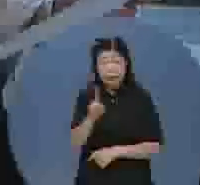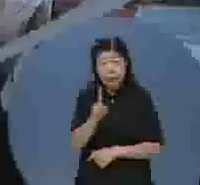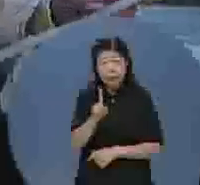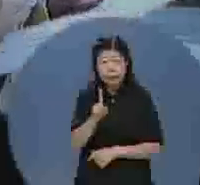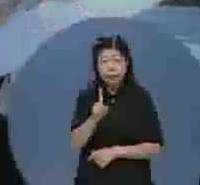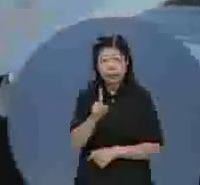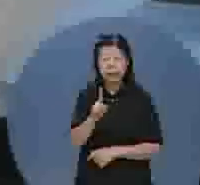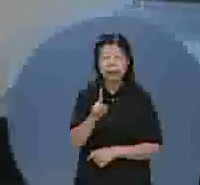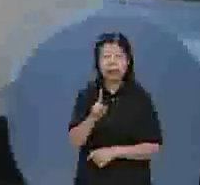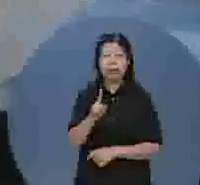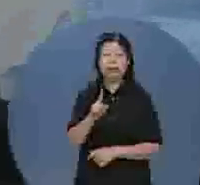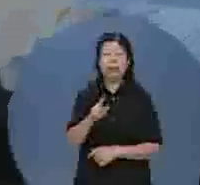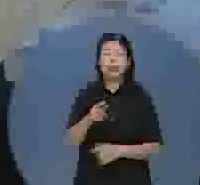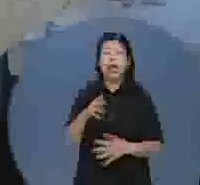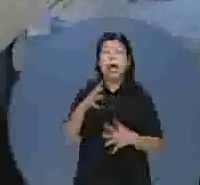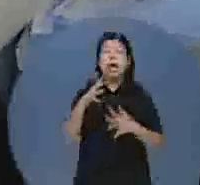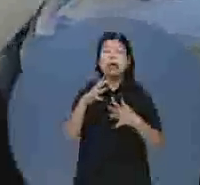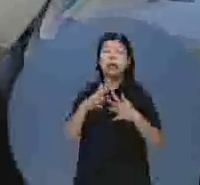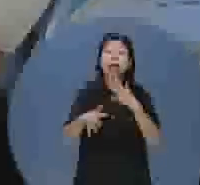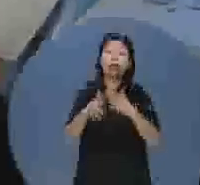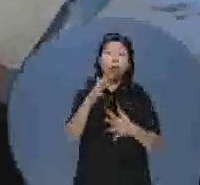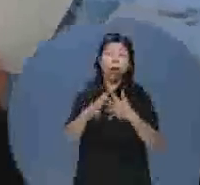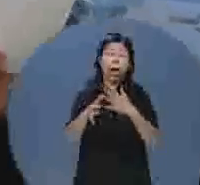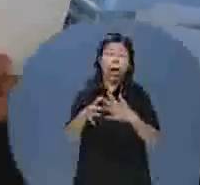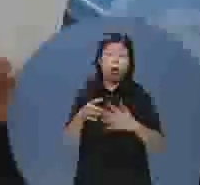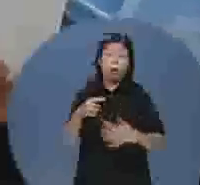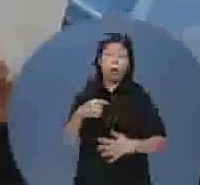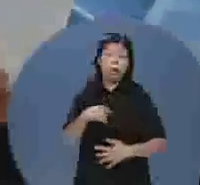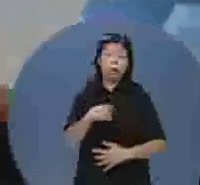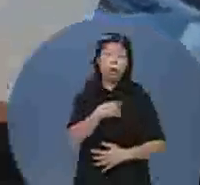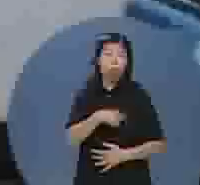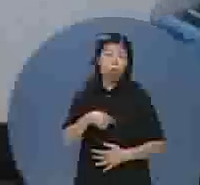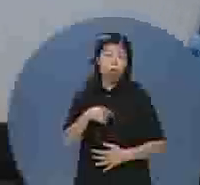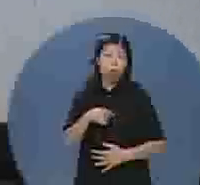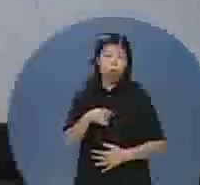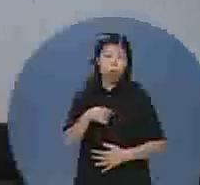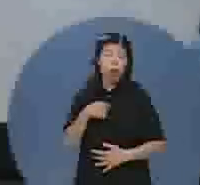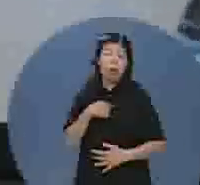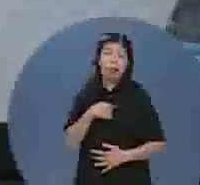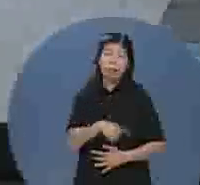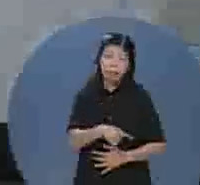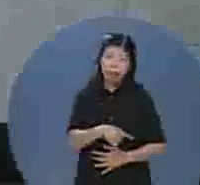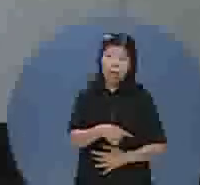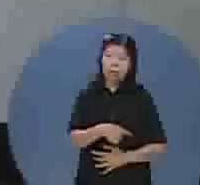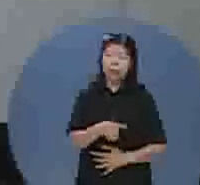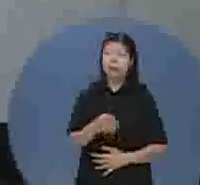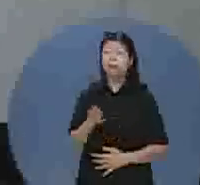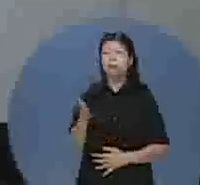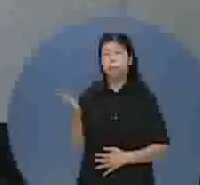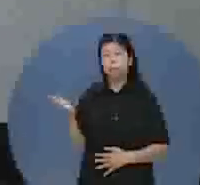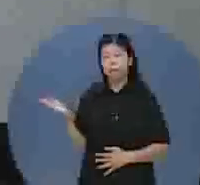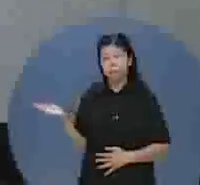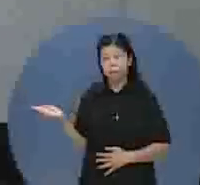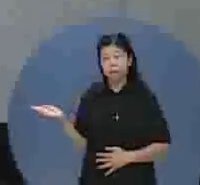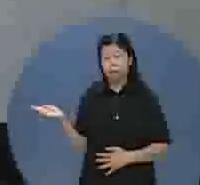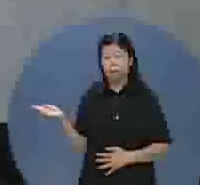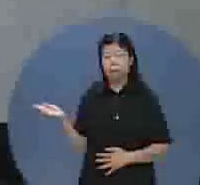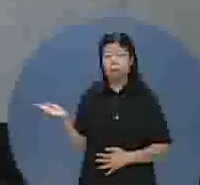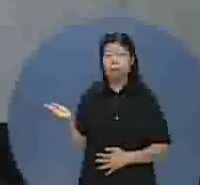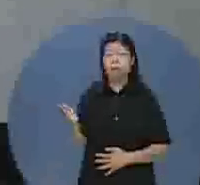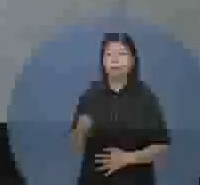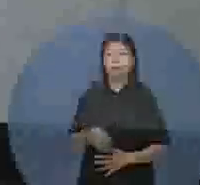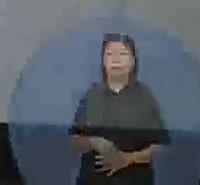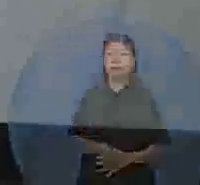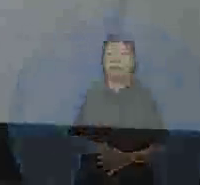意味のあるもので、ハートに刃が突き刺さっていて、スルチェ・ラネの文